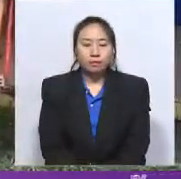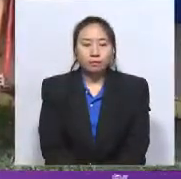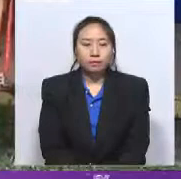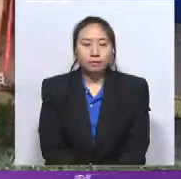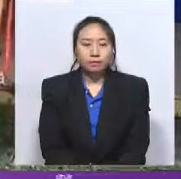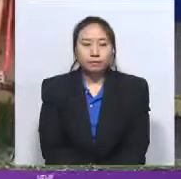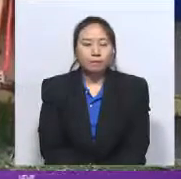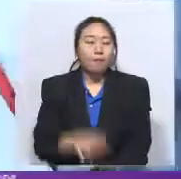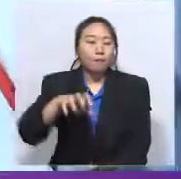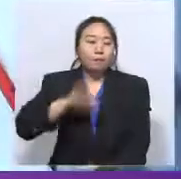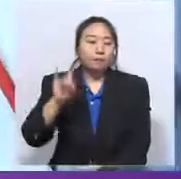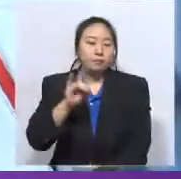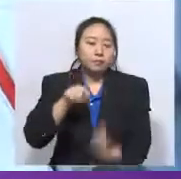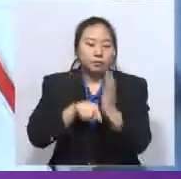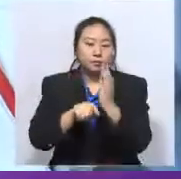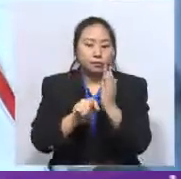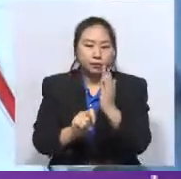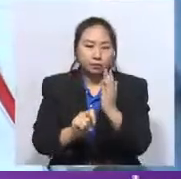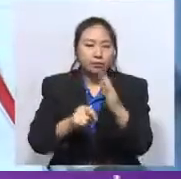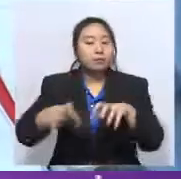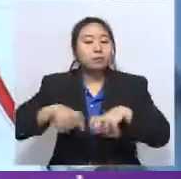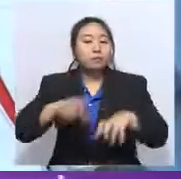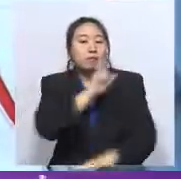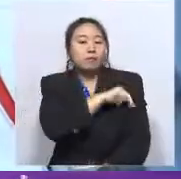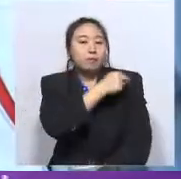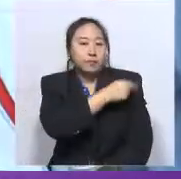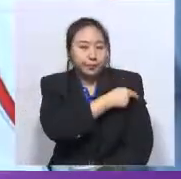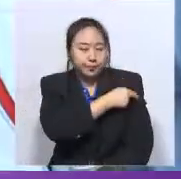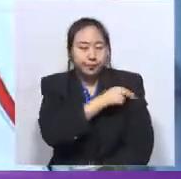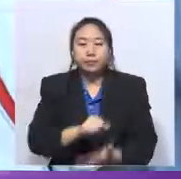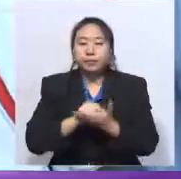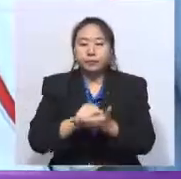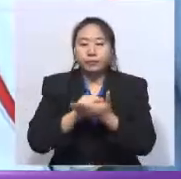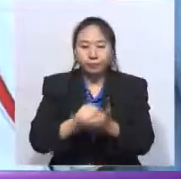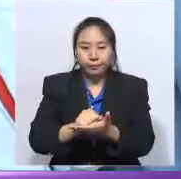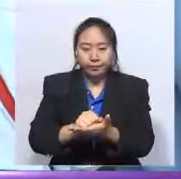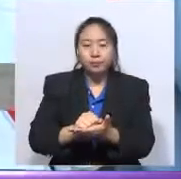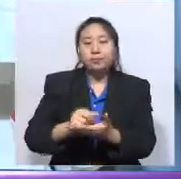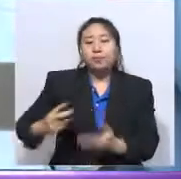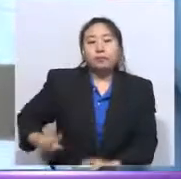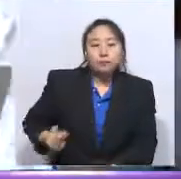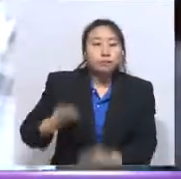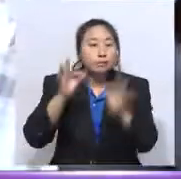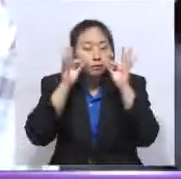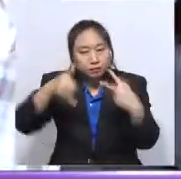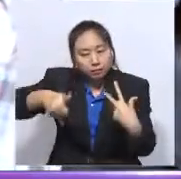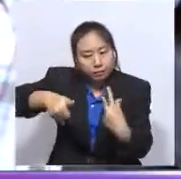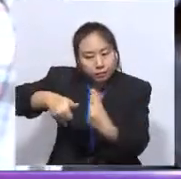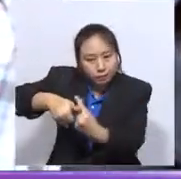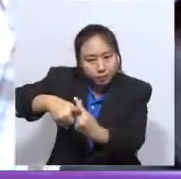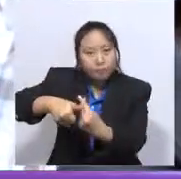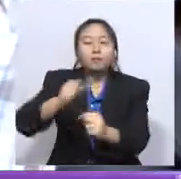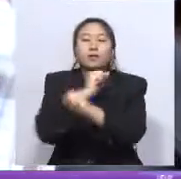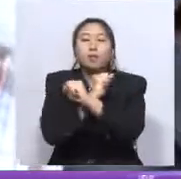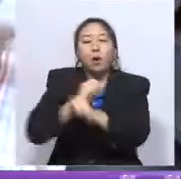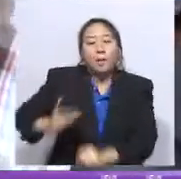ทางด้านของปศุสัตว์จังหวัดตราดนะครับได้จัดหน่วยแพทย์เคลื่อนที่ออกให้บริการฉีดวัคซีนป้องกันโรคพิษสุนัขบ้าให้กับสุนัขและ